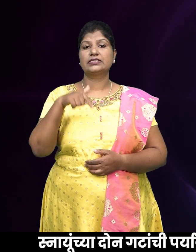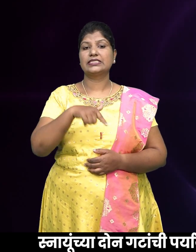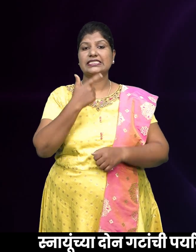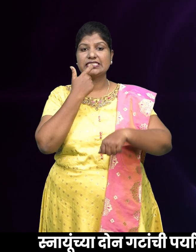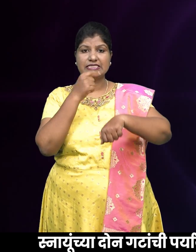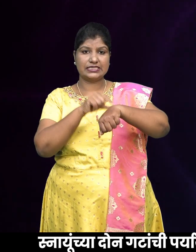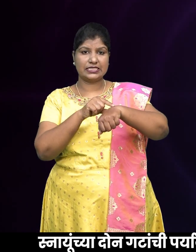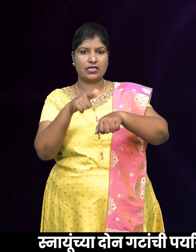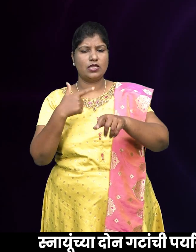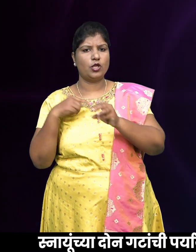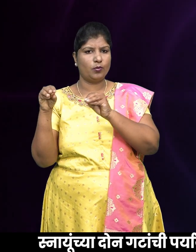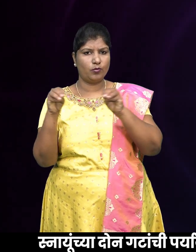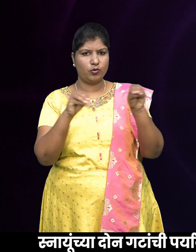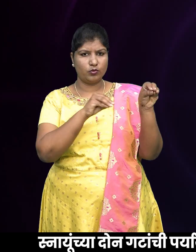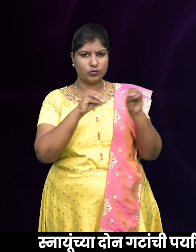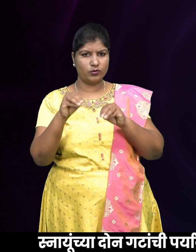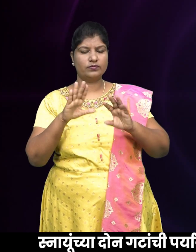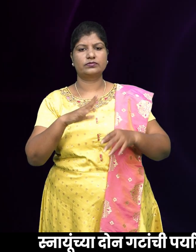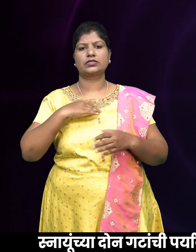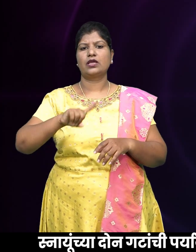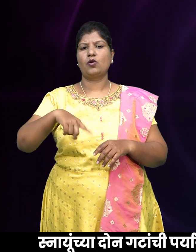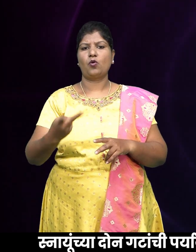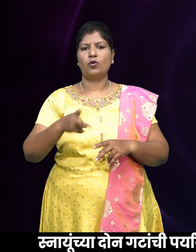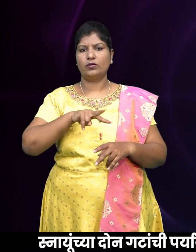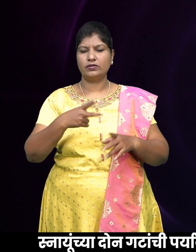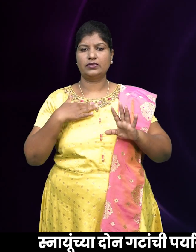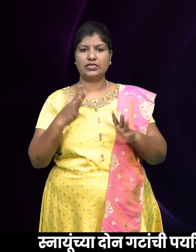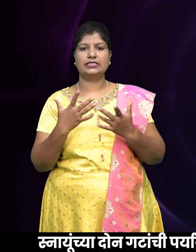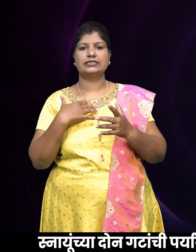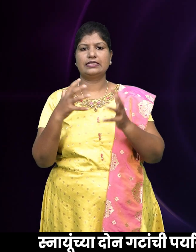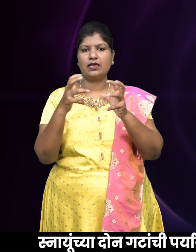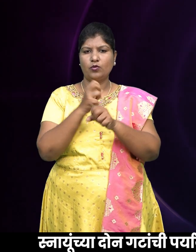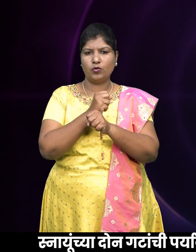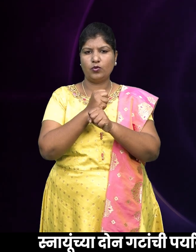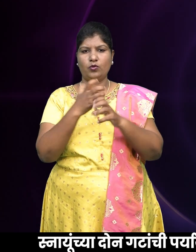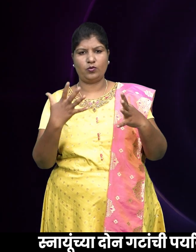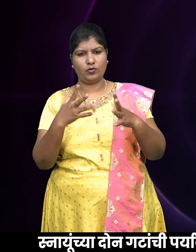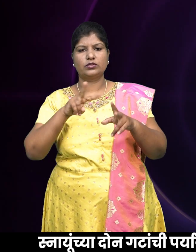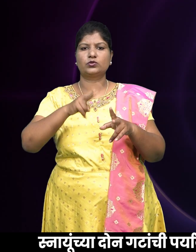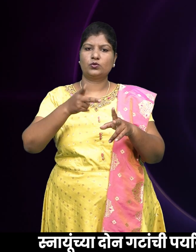स्नायूंच्या दोन गटांची पर्यायी आकुंचन व शिथिलीकरण क्रिया हाडांना हलवते.